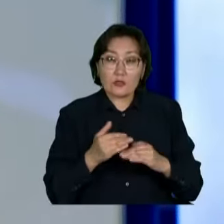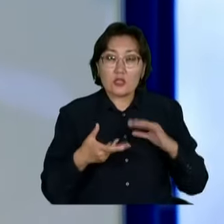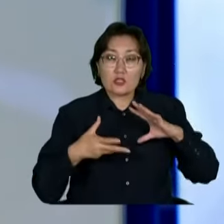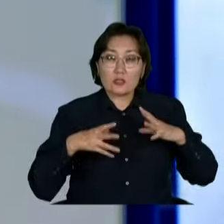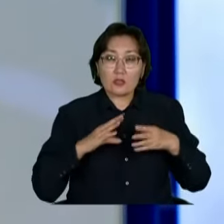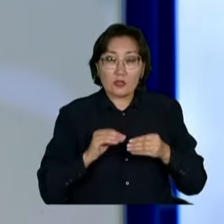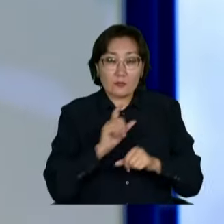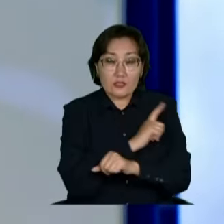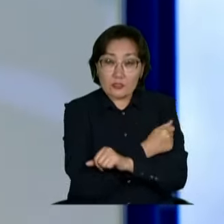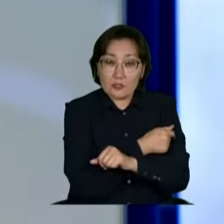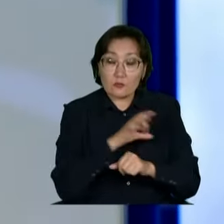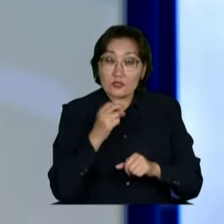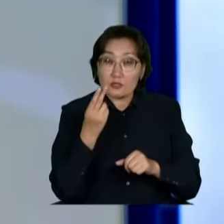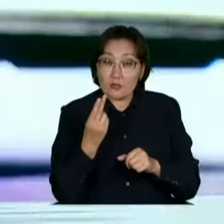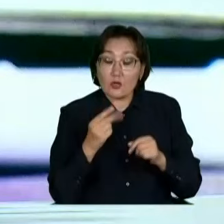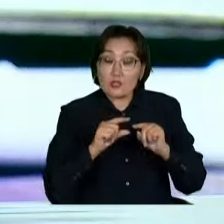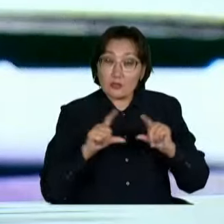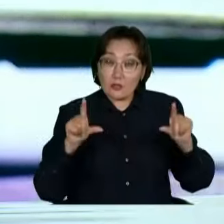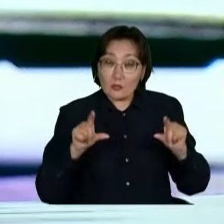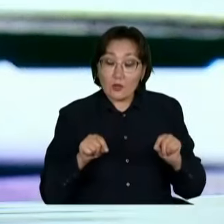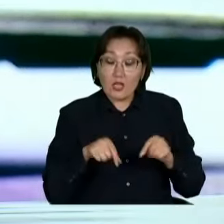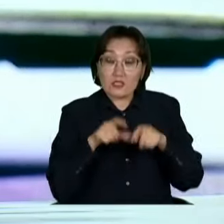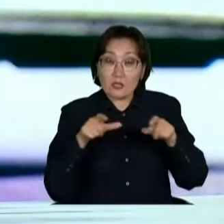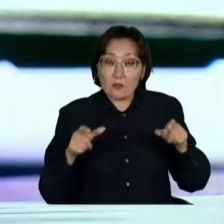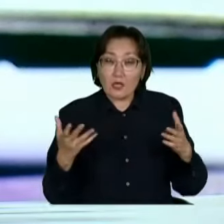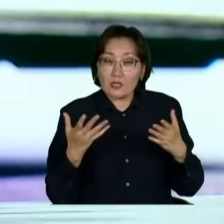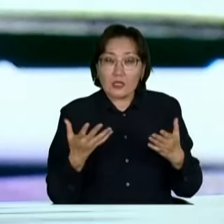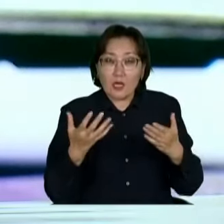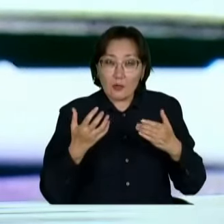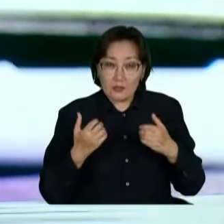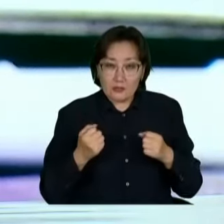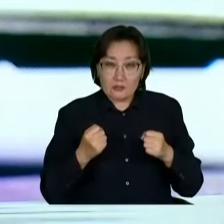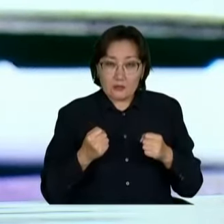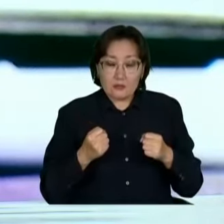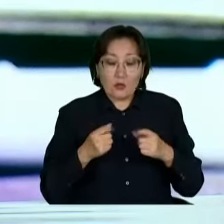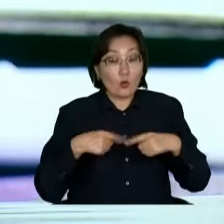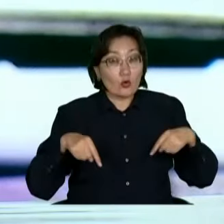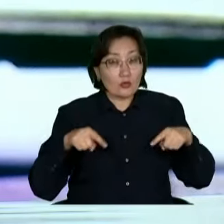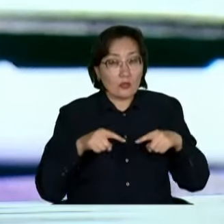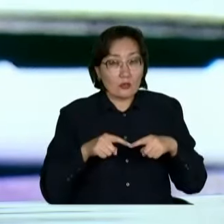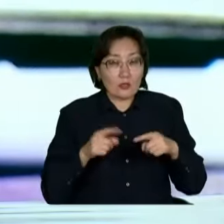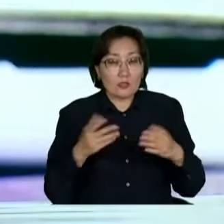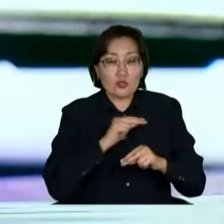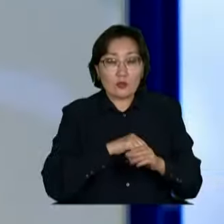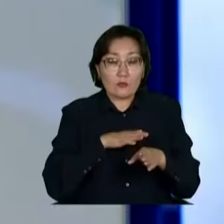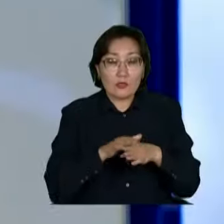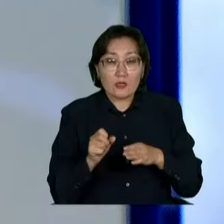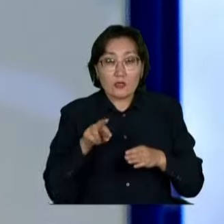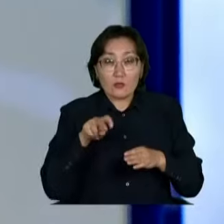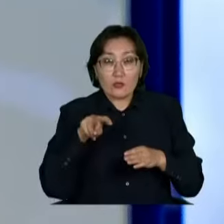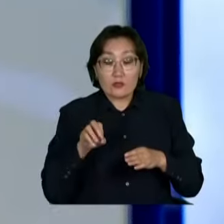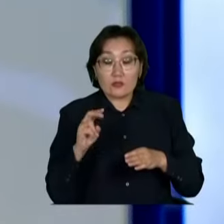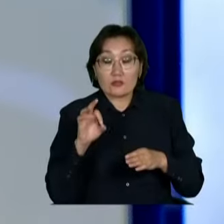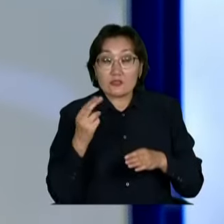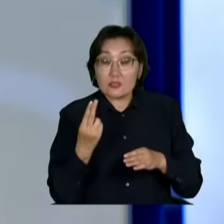жалпы медициналық әлеуметтік мекемелерге азаматтарды қалай қабылдайсыздар? Орталық туралы айтып берсеңіз. Аяла әлеуметтік